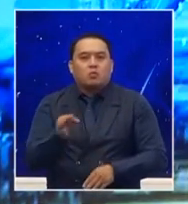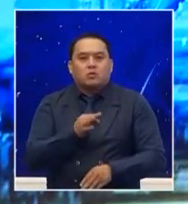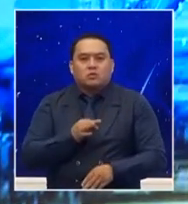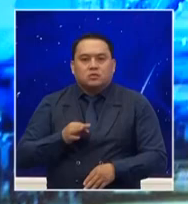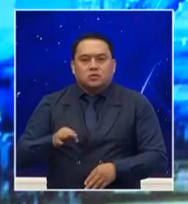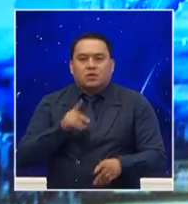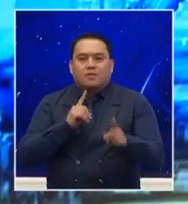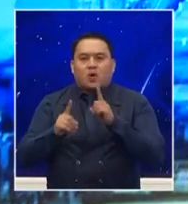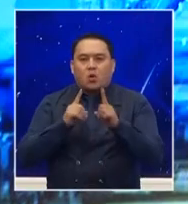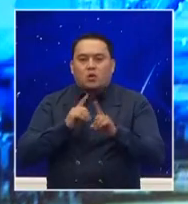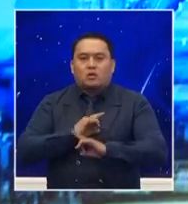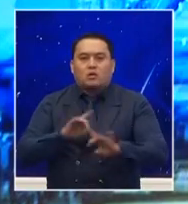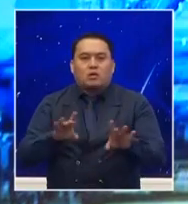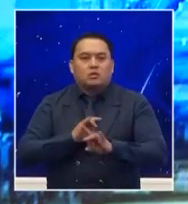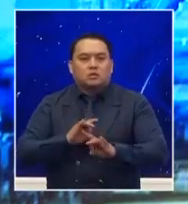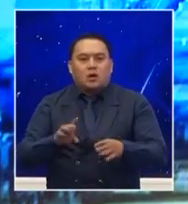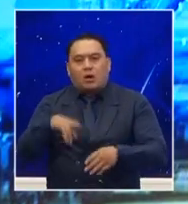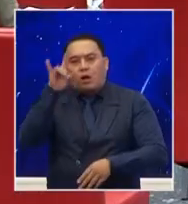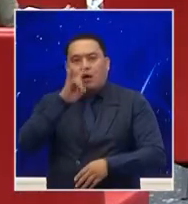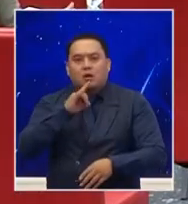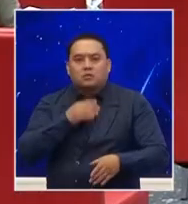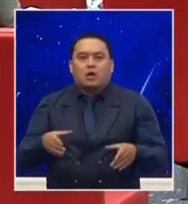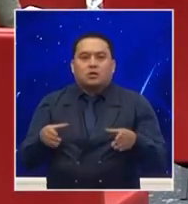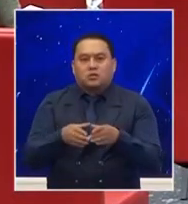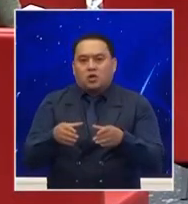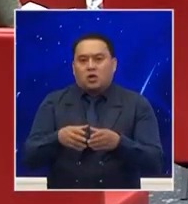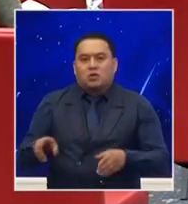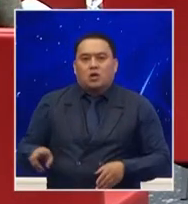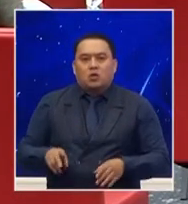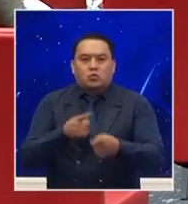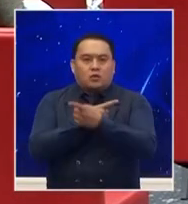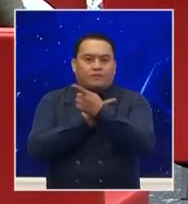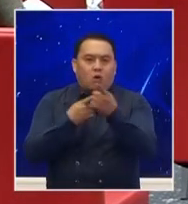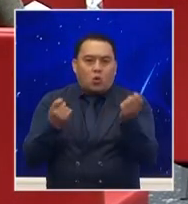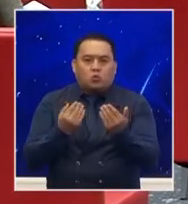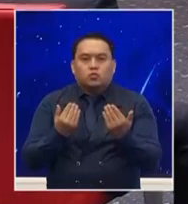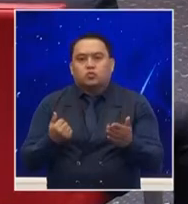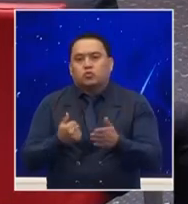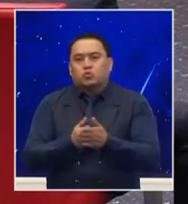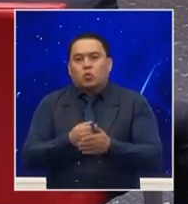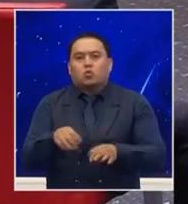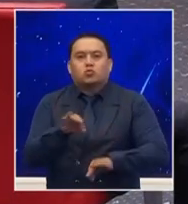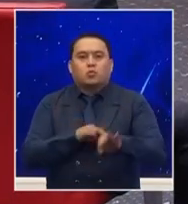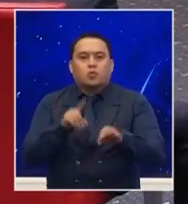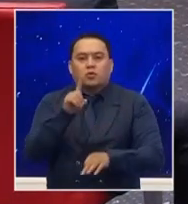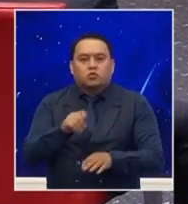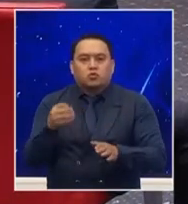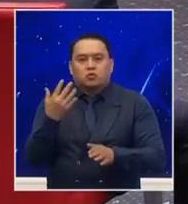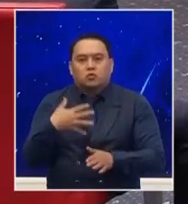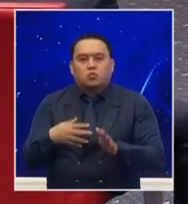алаңында өткен брифингте айтылды. Қазақ телеком компаниясының директорлы хабарлады. Осы уақытқа дейін жоба бойынша